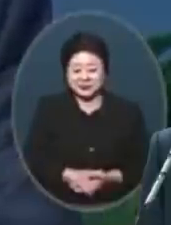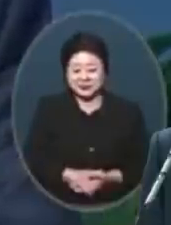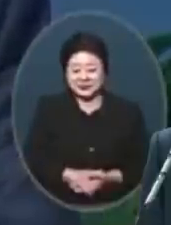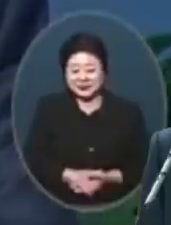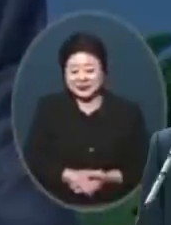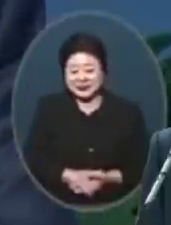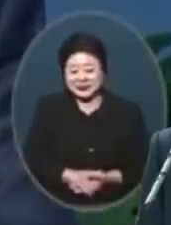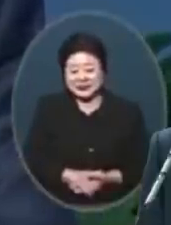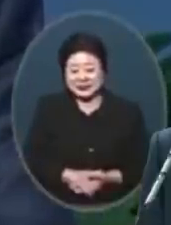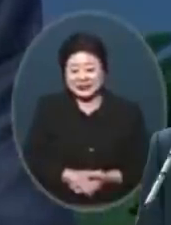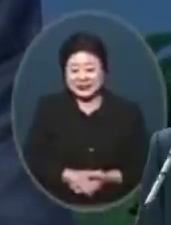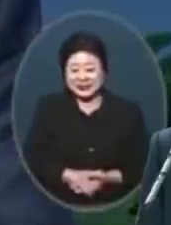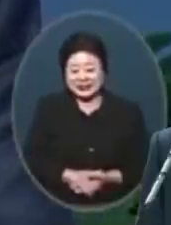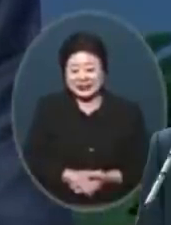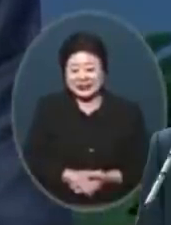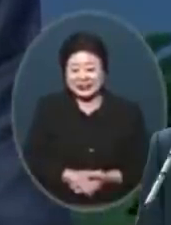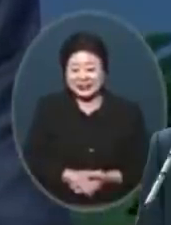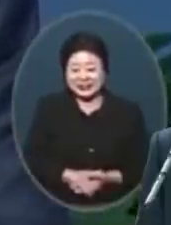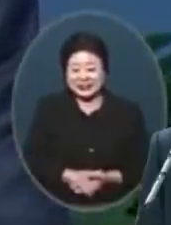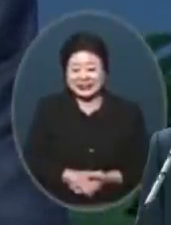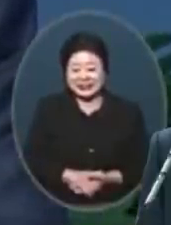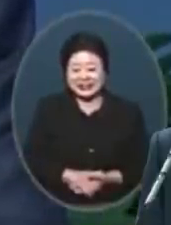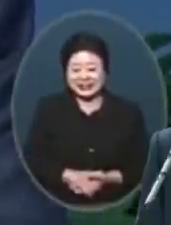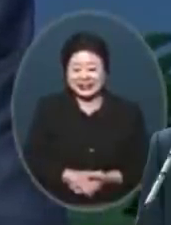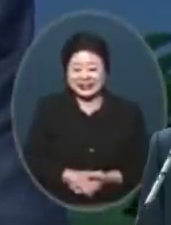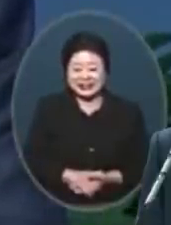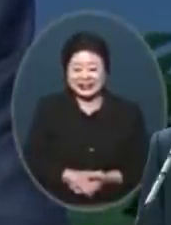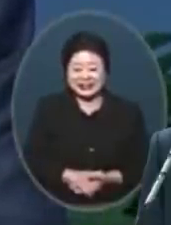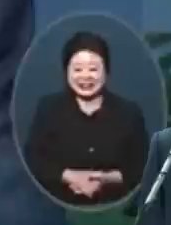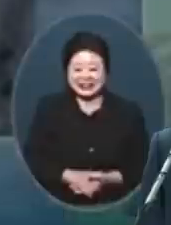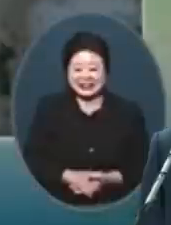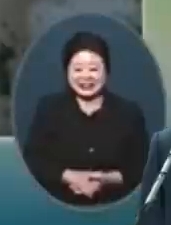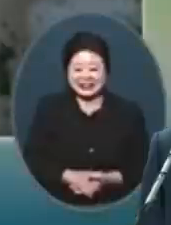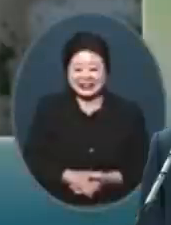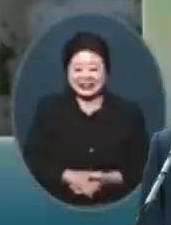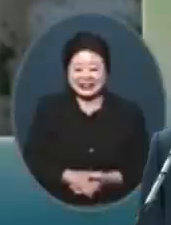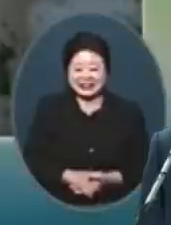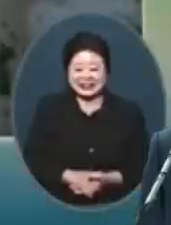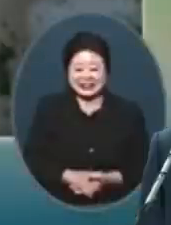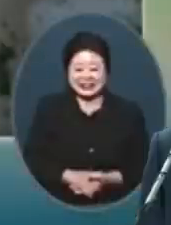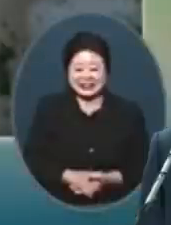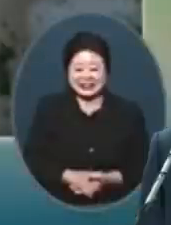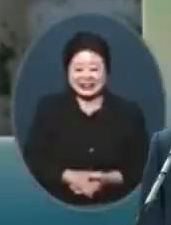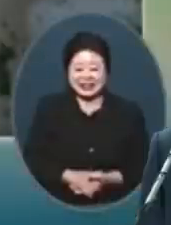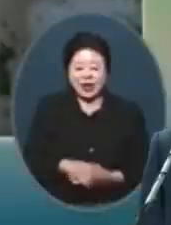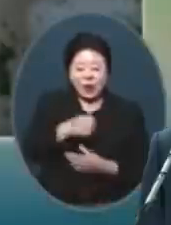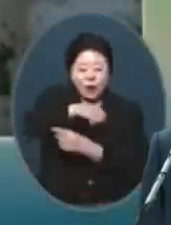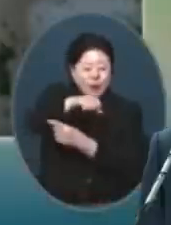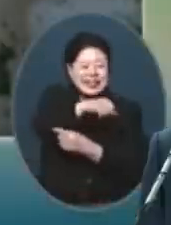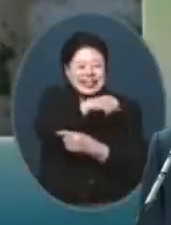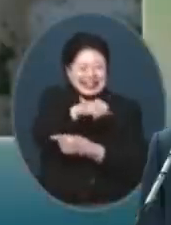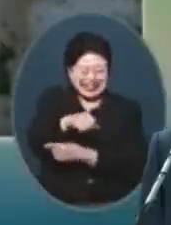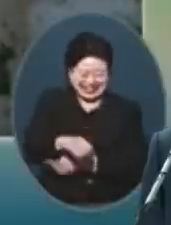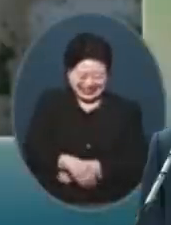저기 나온 사진이 바로 제가 준비한 원고 속에 있습니다.